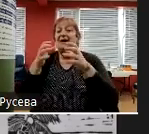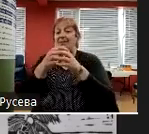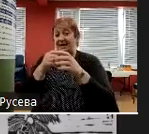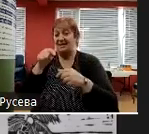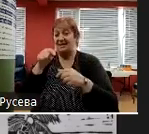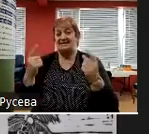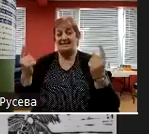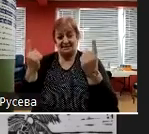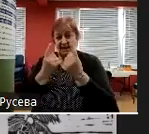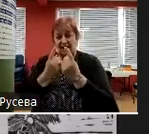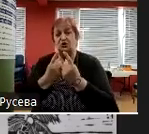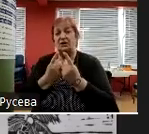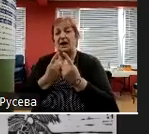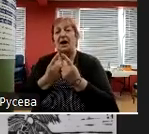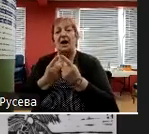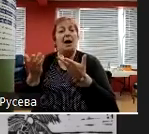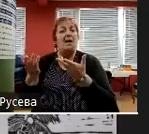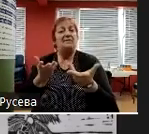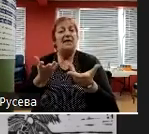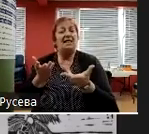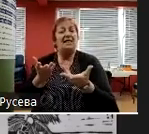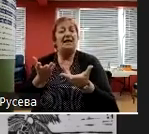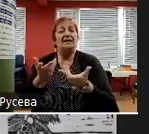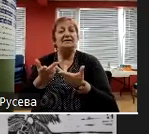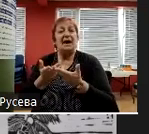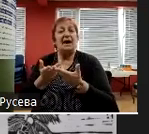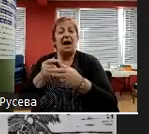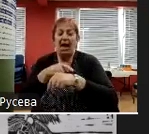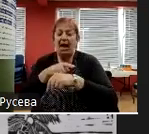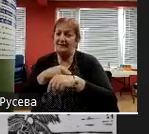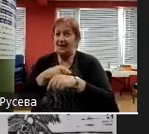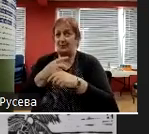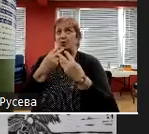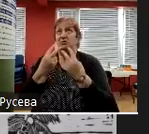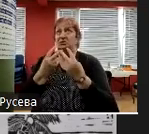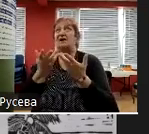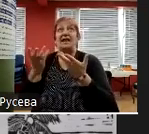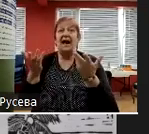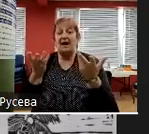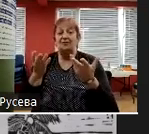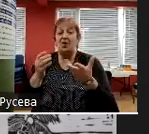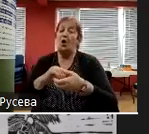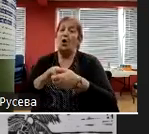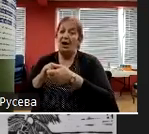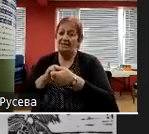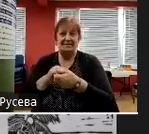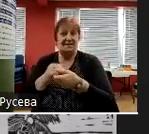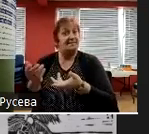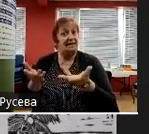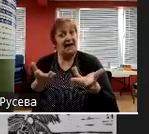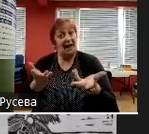среща, дали времето трябва да се прецени организацията